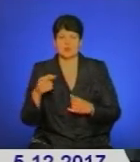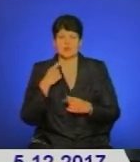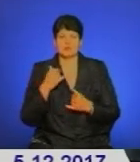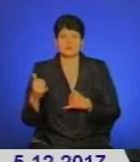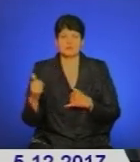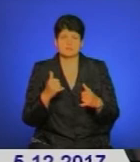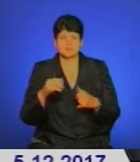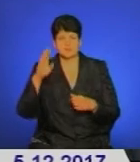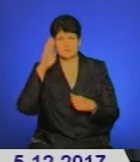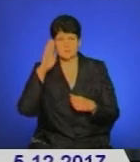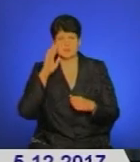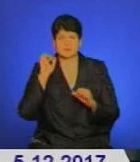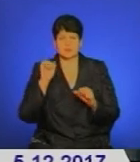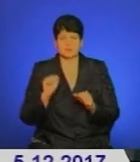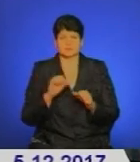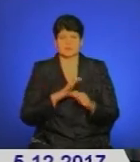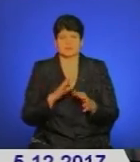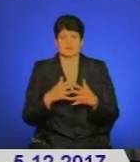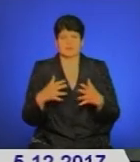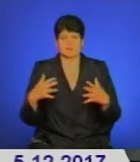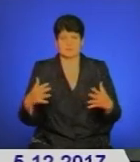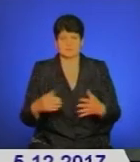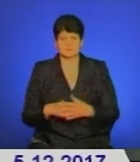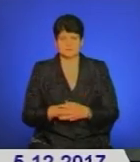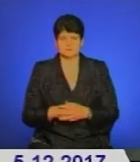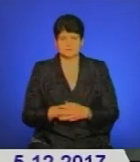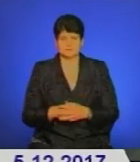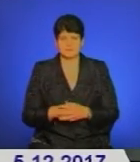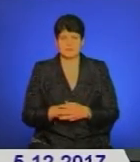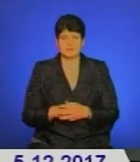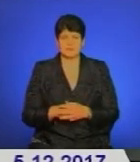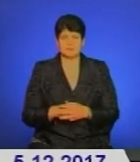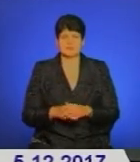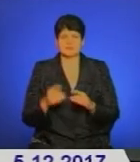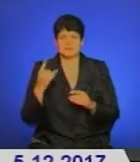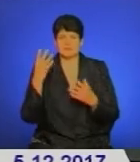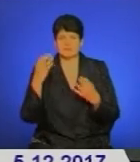бійців довелось практично усім – від обмундирування до аптечок. Це саме першого дня війни